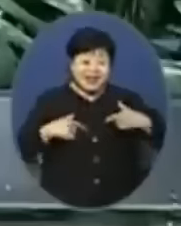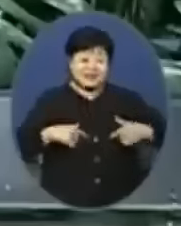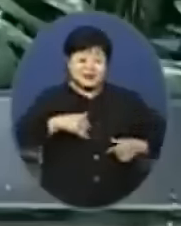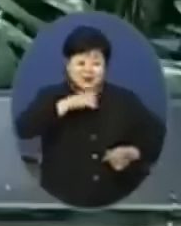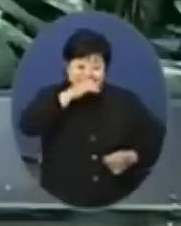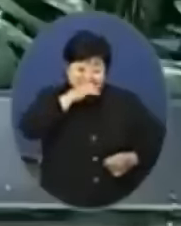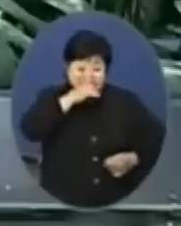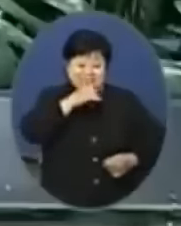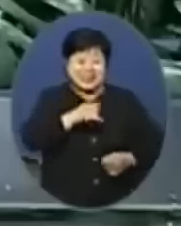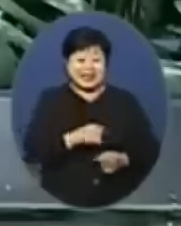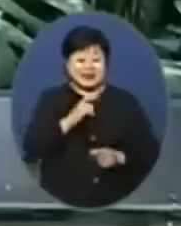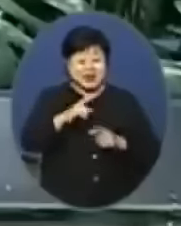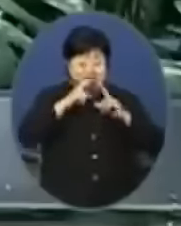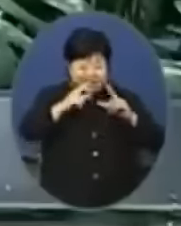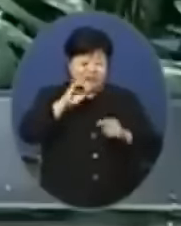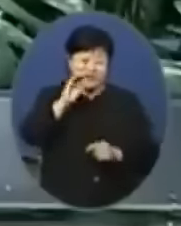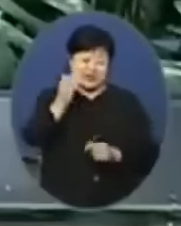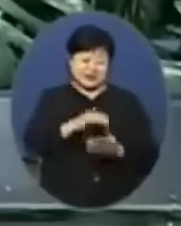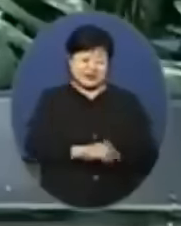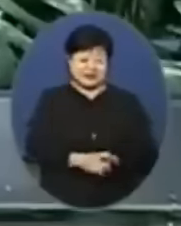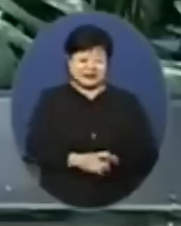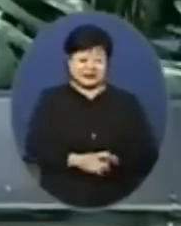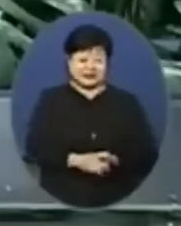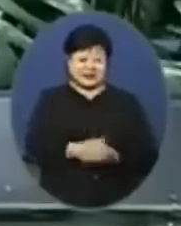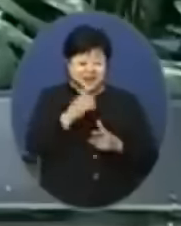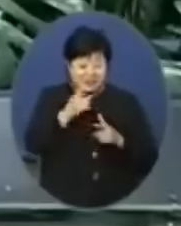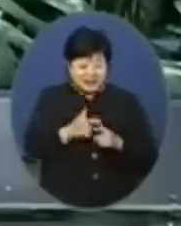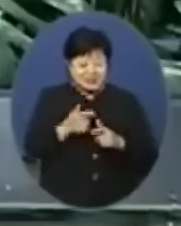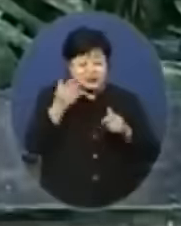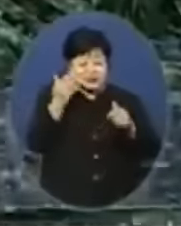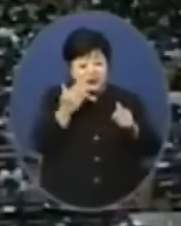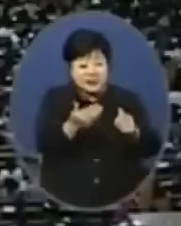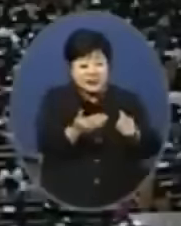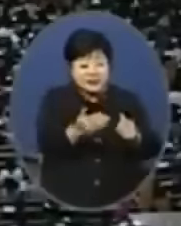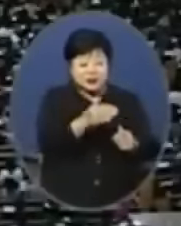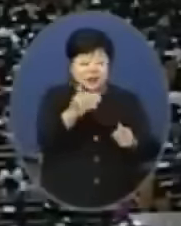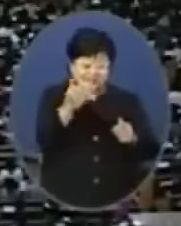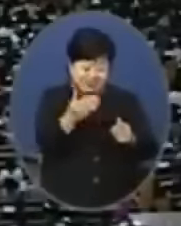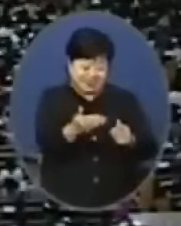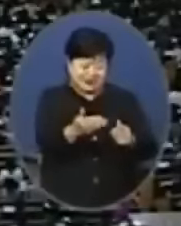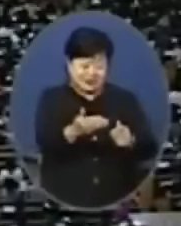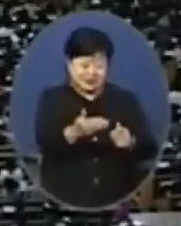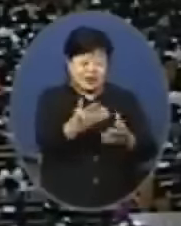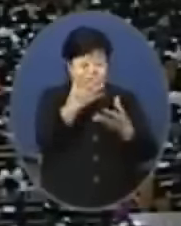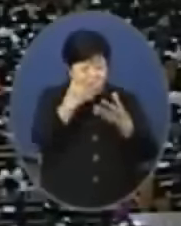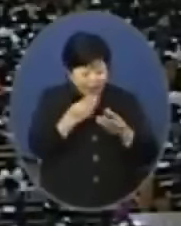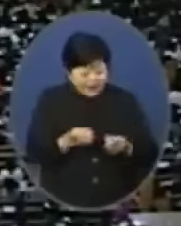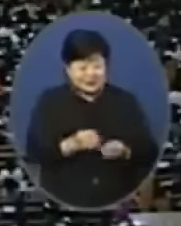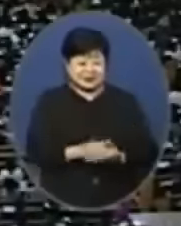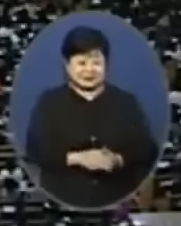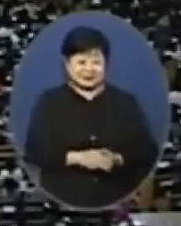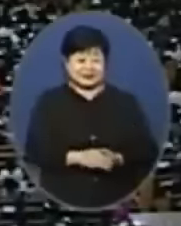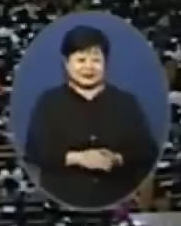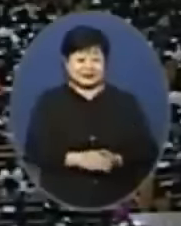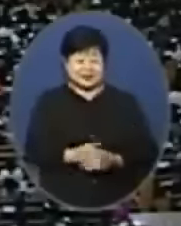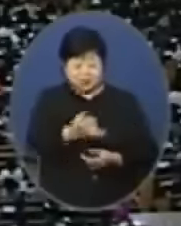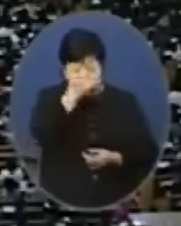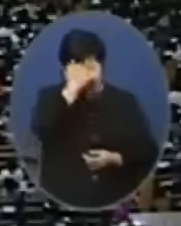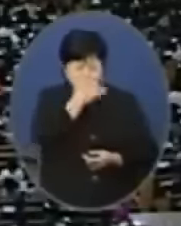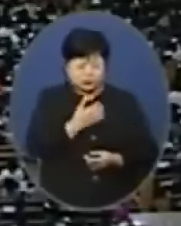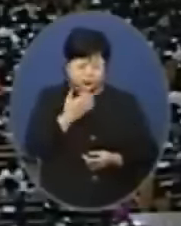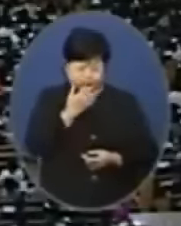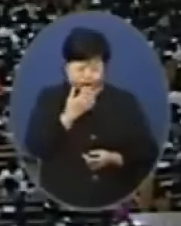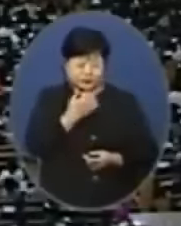있습니다. 그렇게 말할 수가 있는 것입니다. 우리 주 예수님께서는 우리에게 너는 더 많이 도덕과 수양을